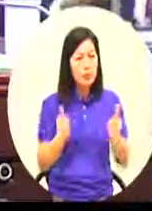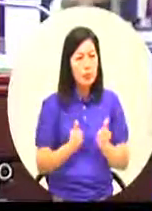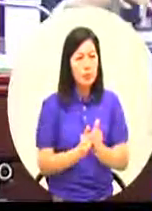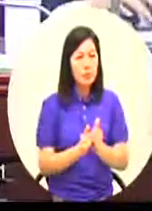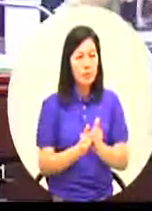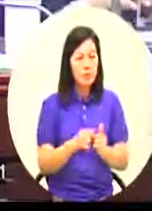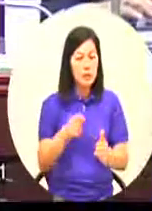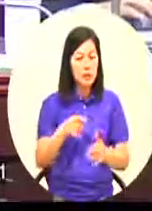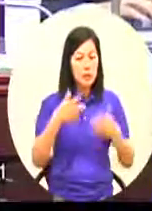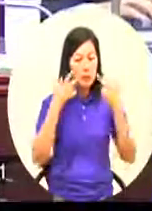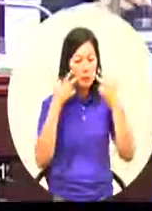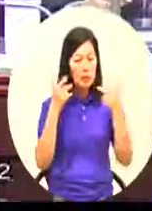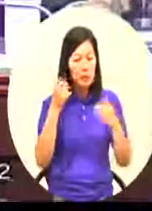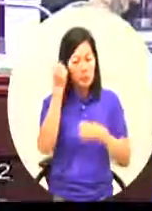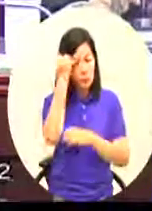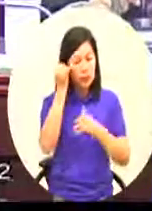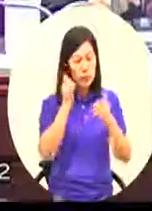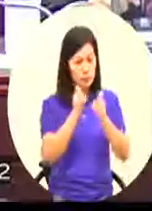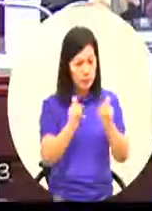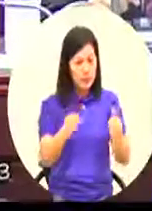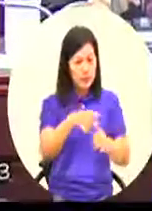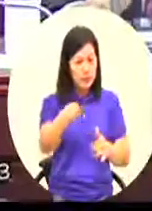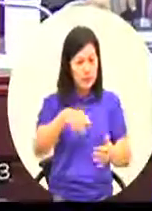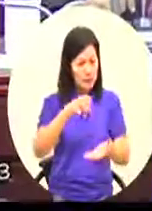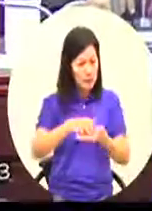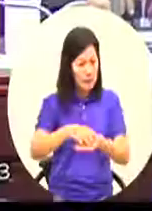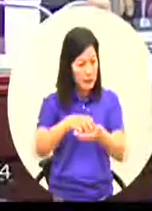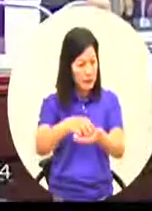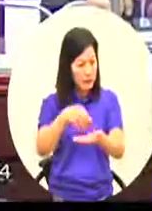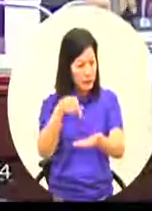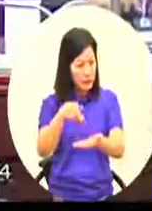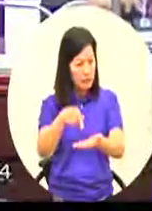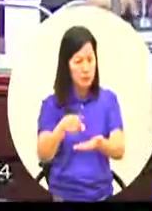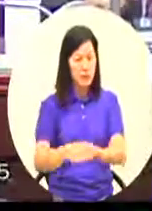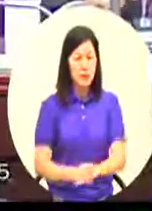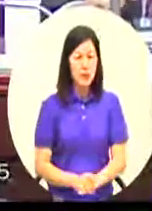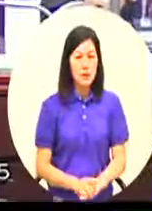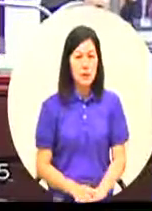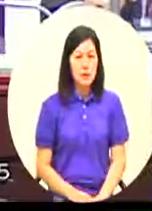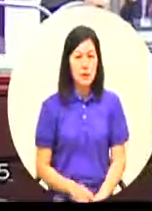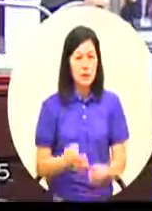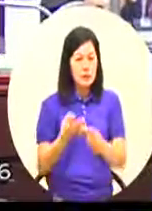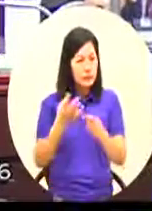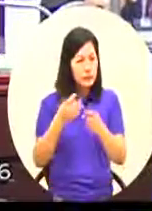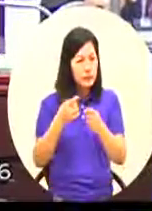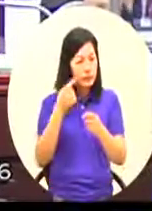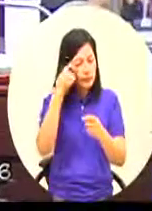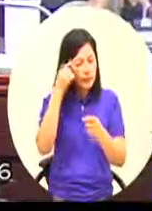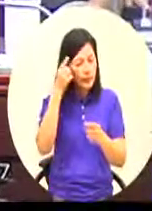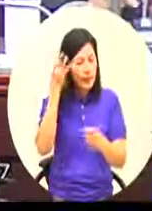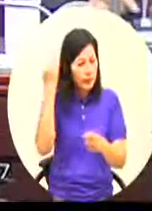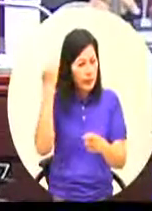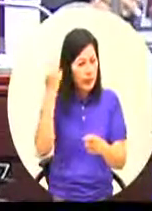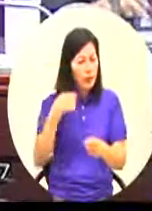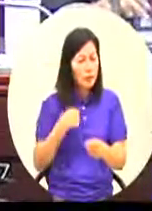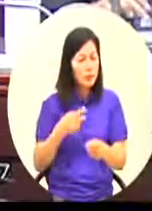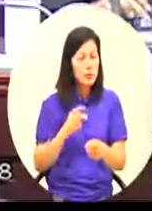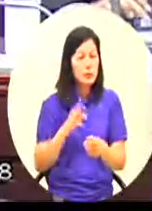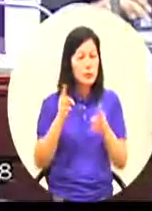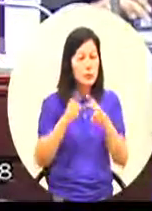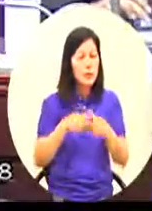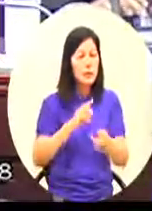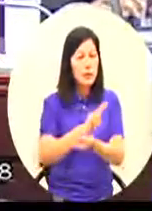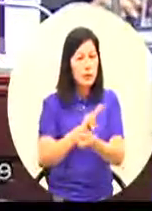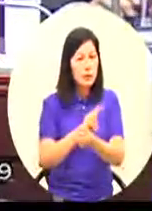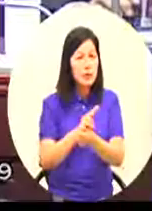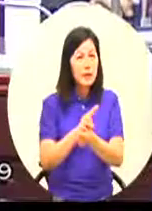平埔族原住民的证明的部分，那前几天我们到小林业绩，